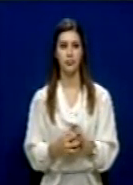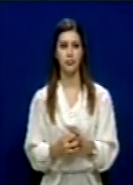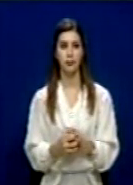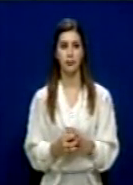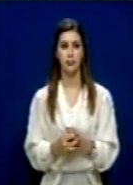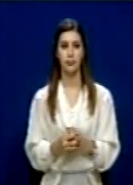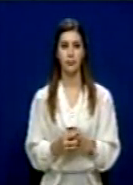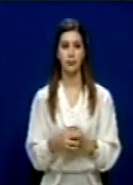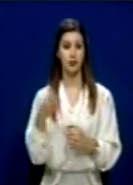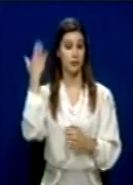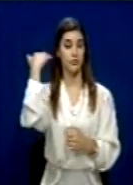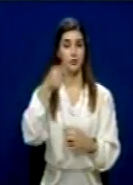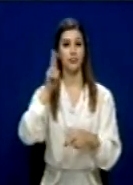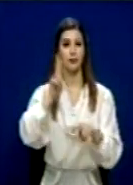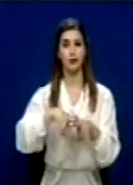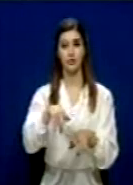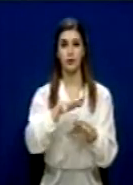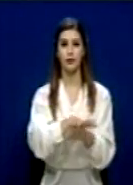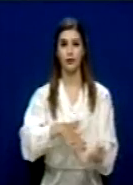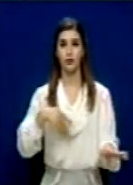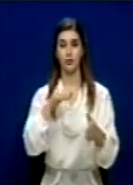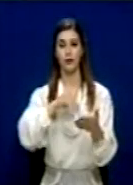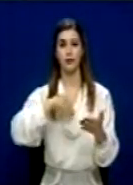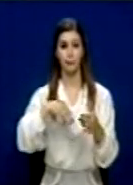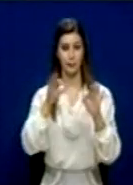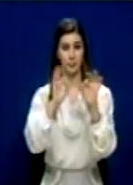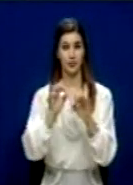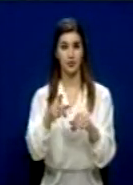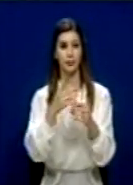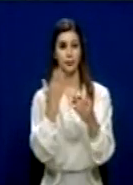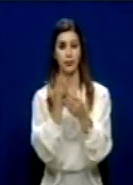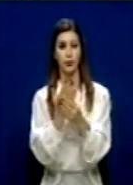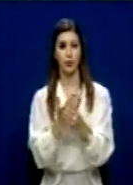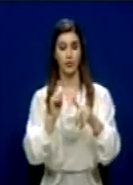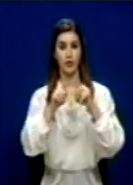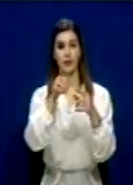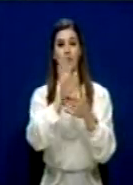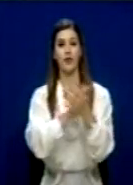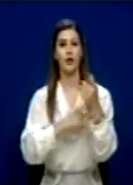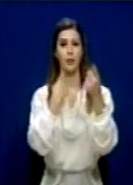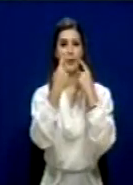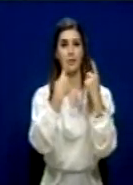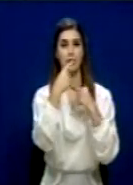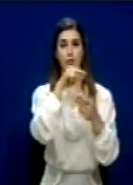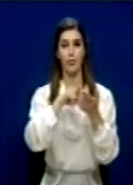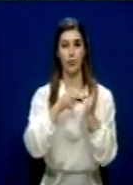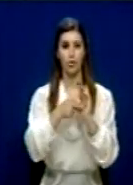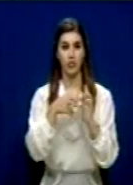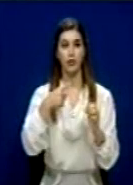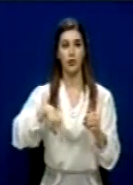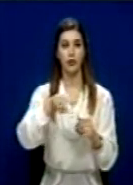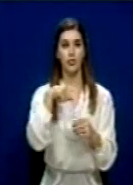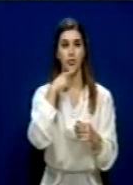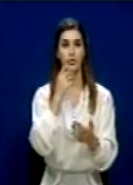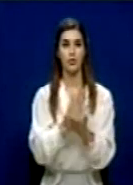kur u patmiratu rezoluta në këtë kuvend të Republikës e Kosovës, që e nisi dialogun politik, atëherë ne e patëm qujtë këtë rezoluta